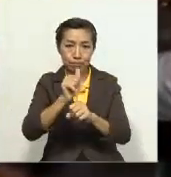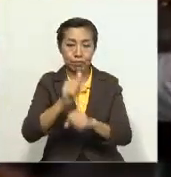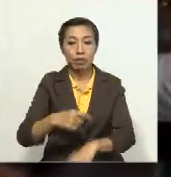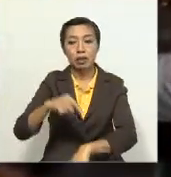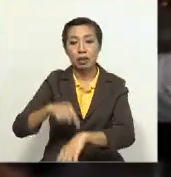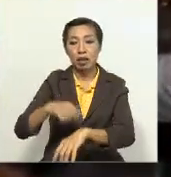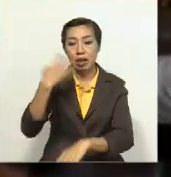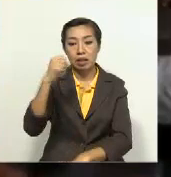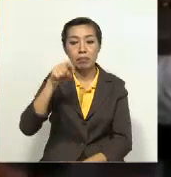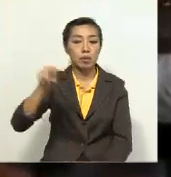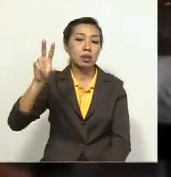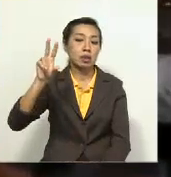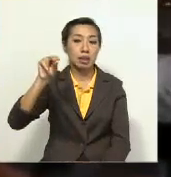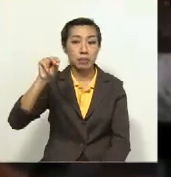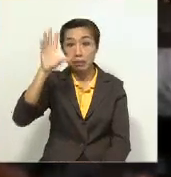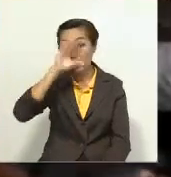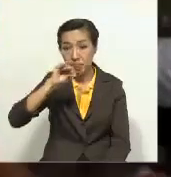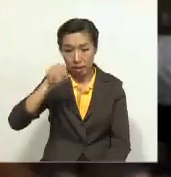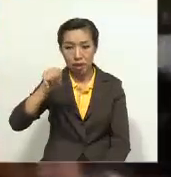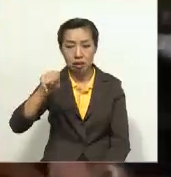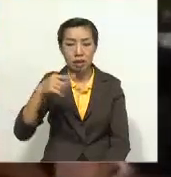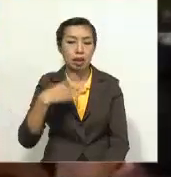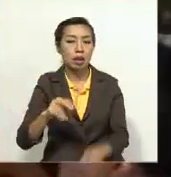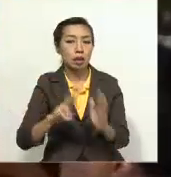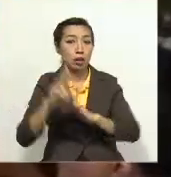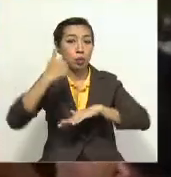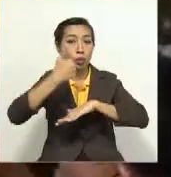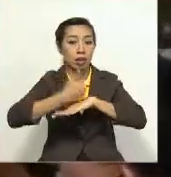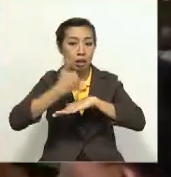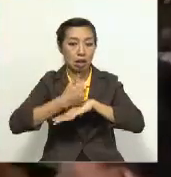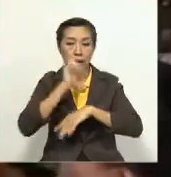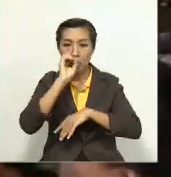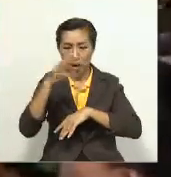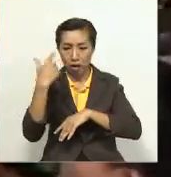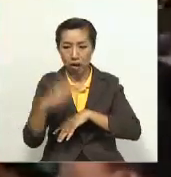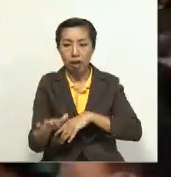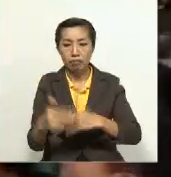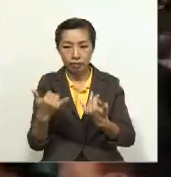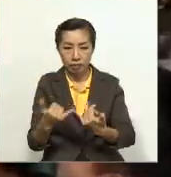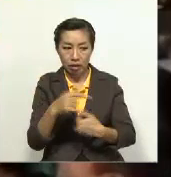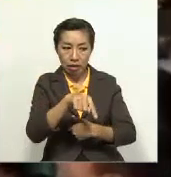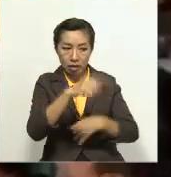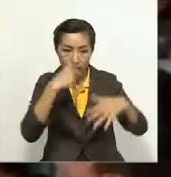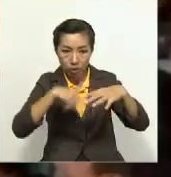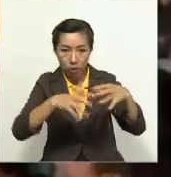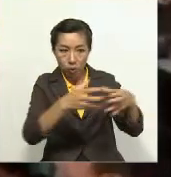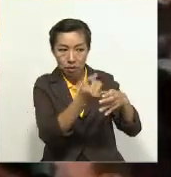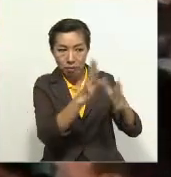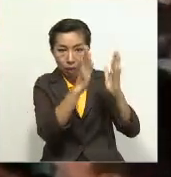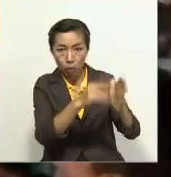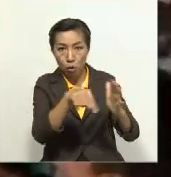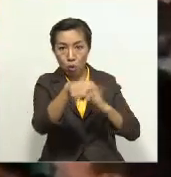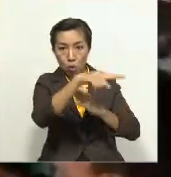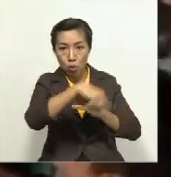22.30 นาที ในนโรงสักโสทธนากร ผู้วารัศการจงหัดเชียงรายยนยนว่าได้รบสัญญาณว่ทั้ง 13 คน